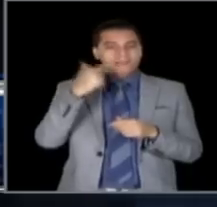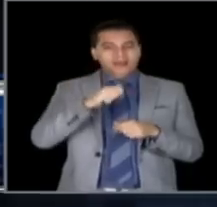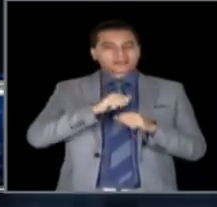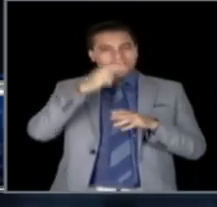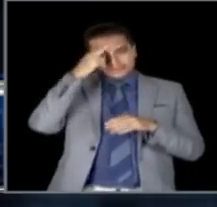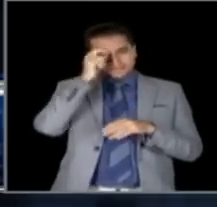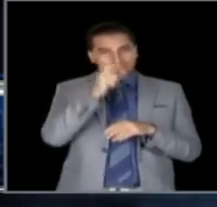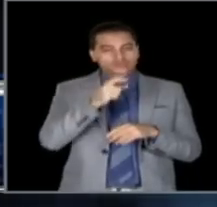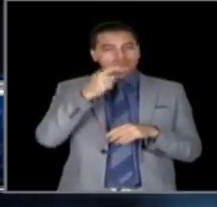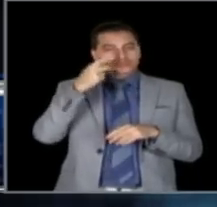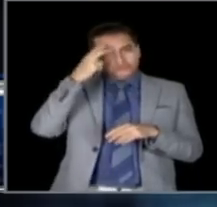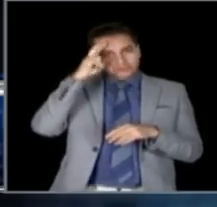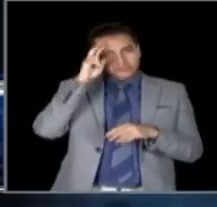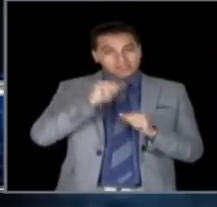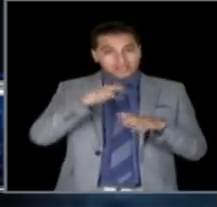12,995.